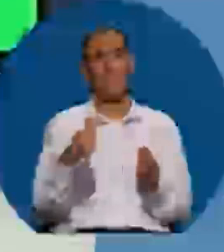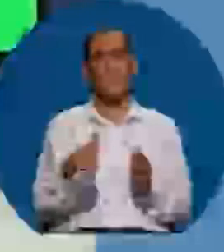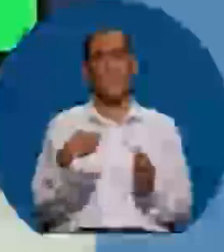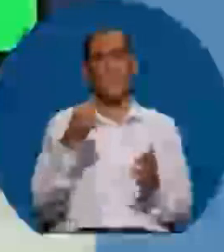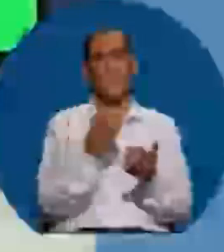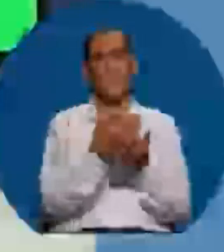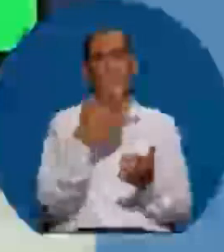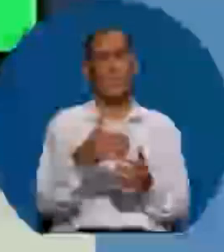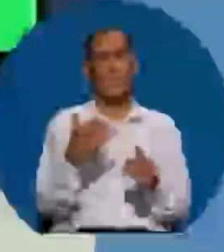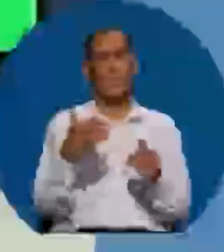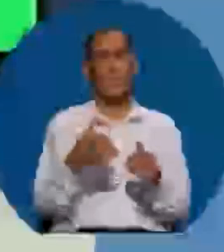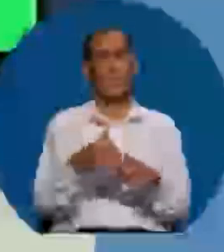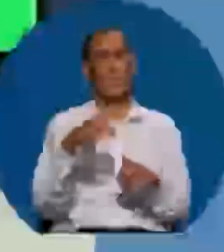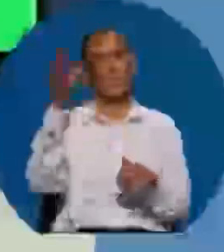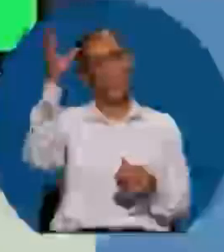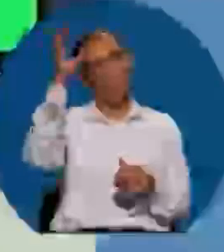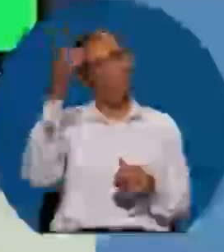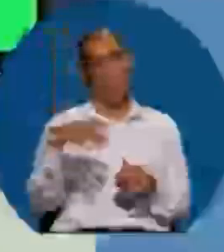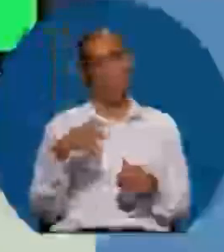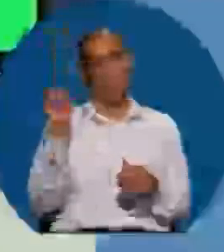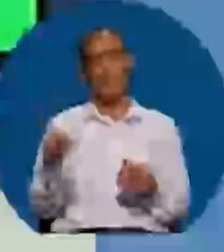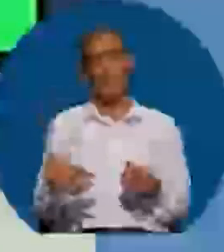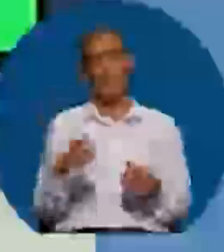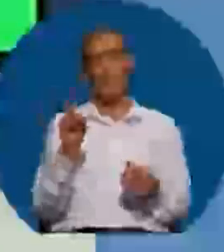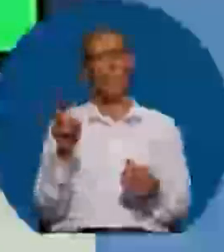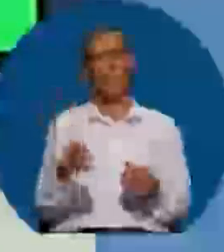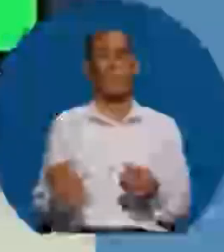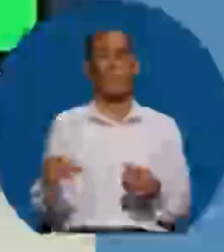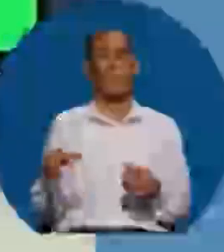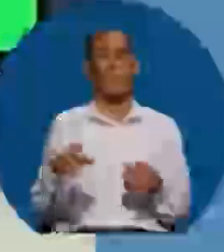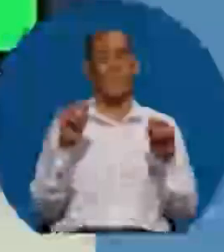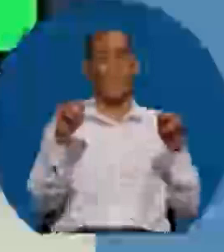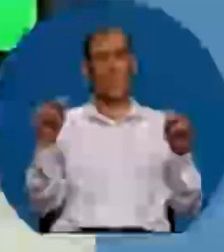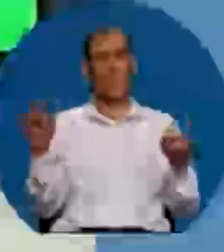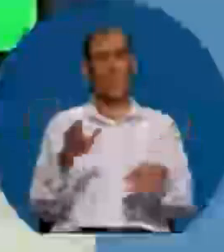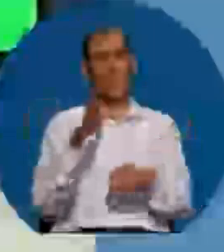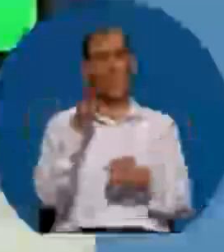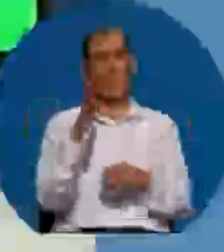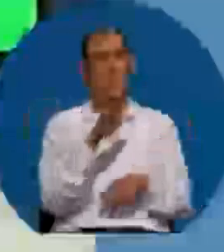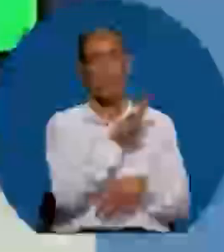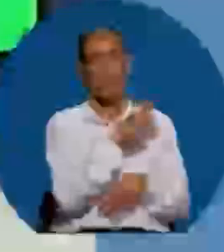қадірлі ұлы адам бұл ата ана менен тең қатарда жүретұғын ұстазымыз болады екен.